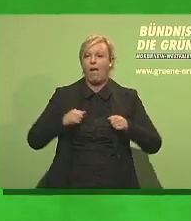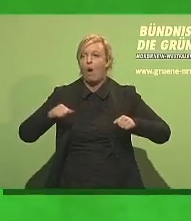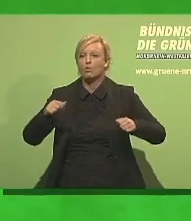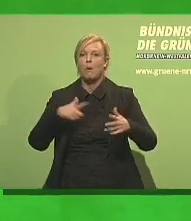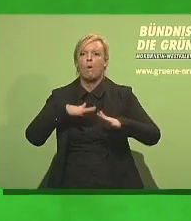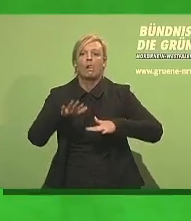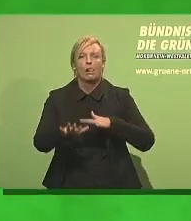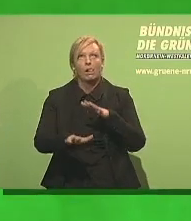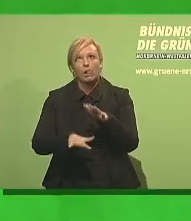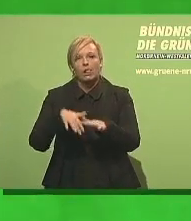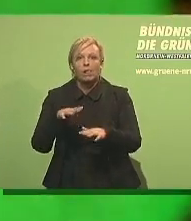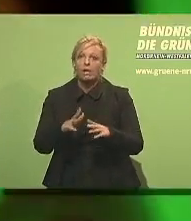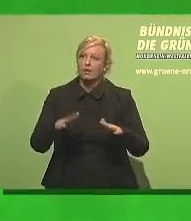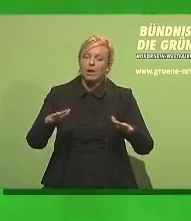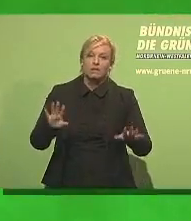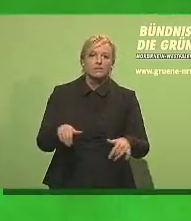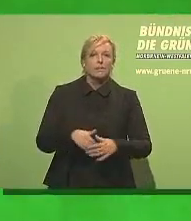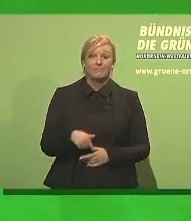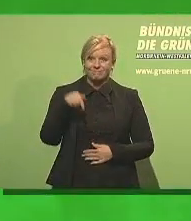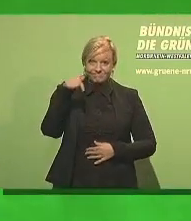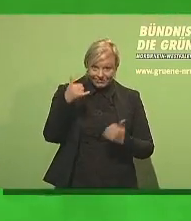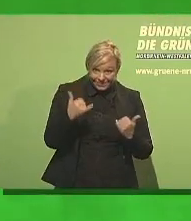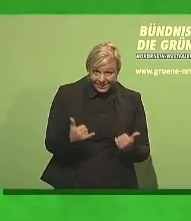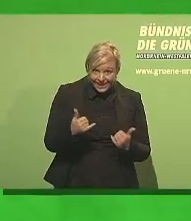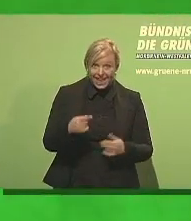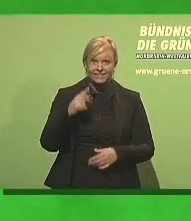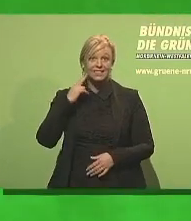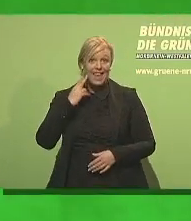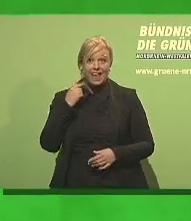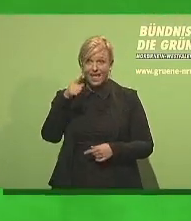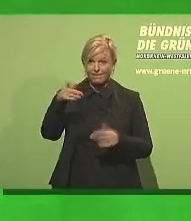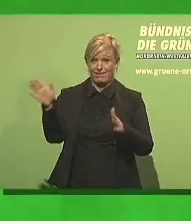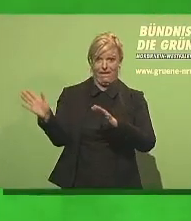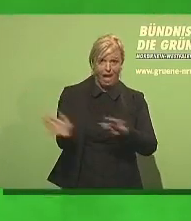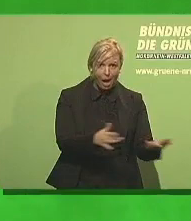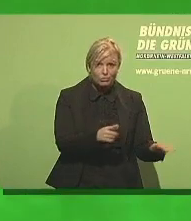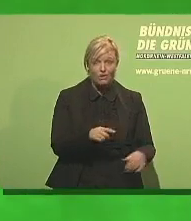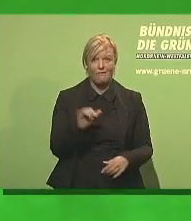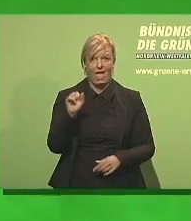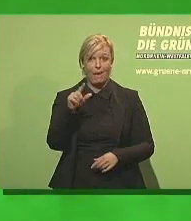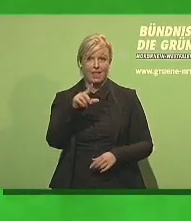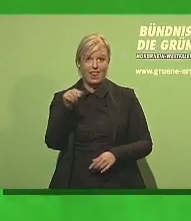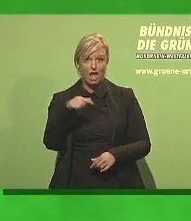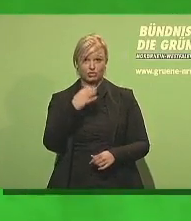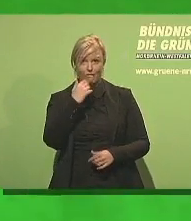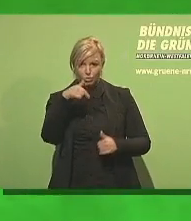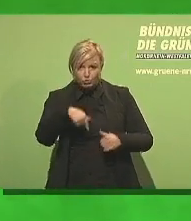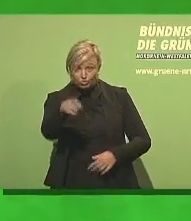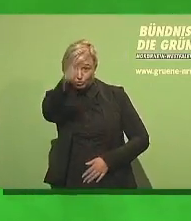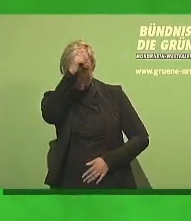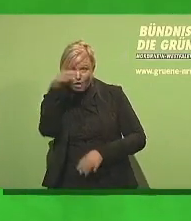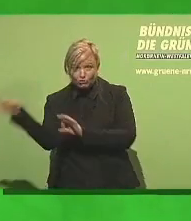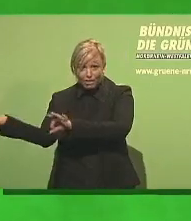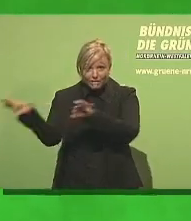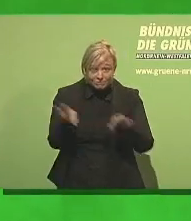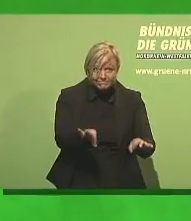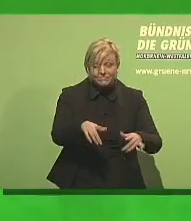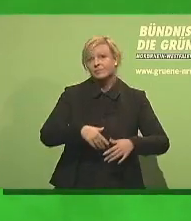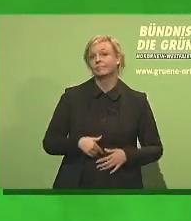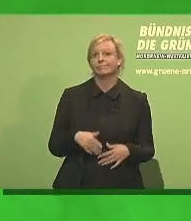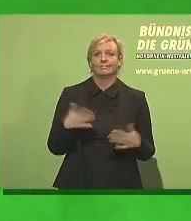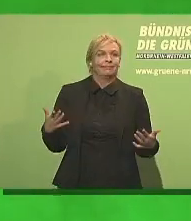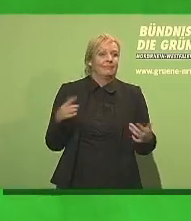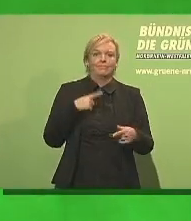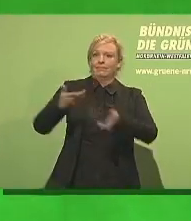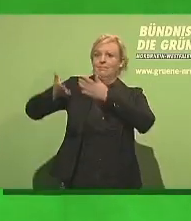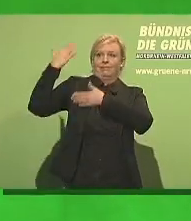so langsam ist, genau zu diesem Zeitpunkt, wo die Briten das abschaffen, will Armin Laschet das in Deutschland einführen. Das ist ein Weg